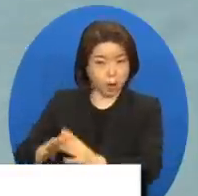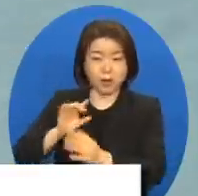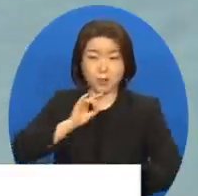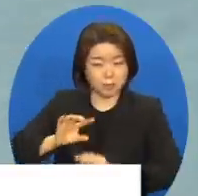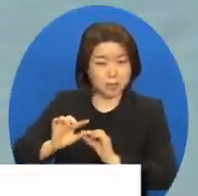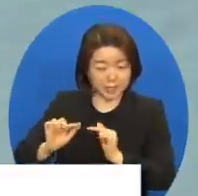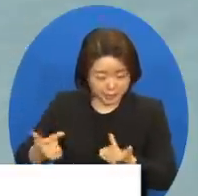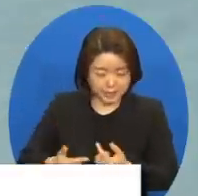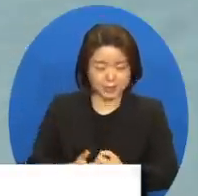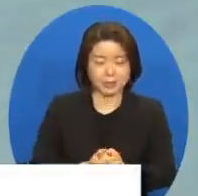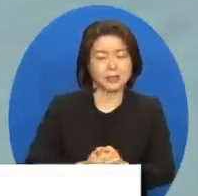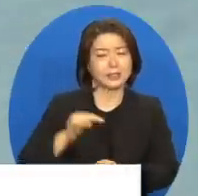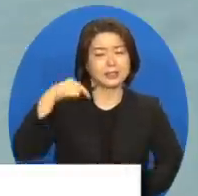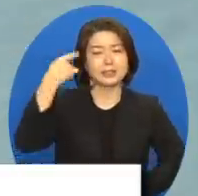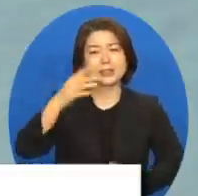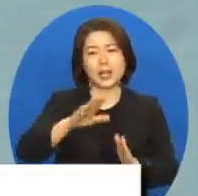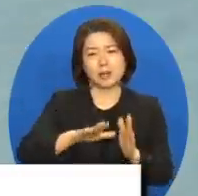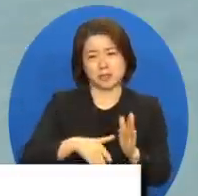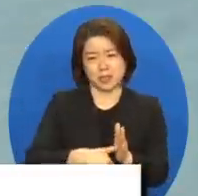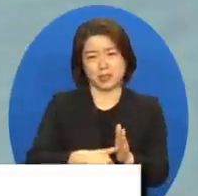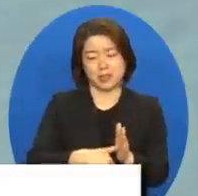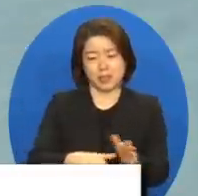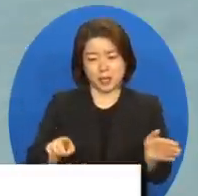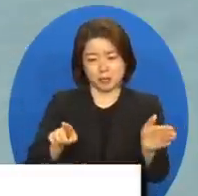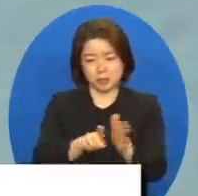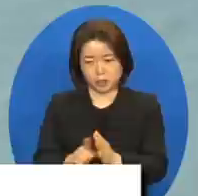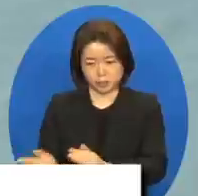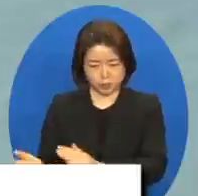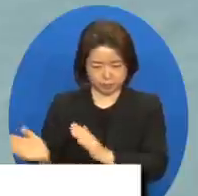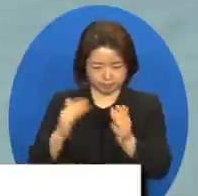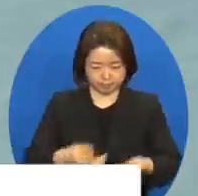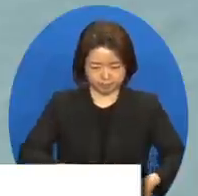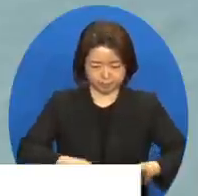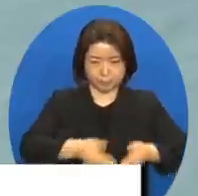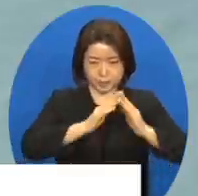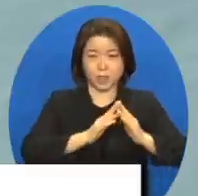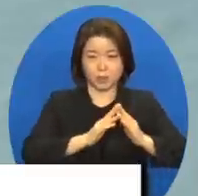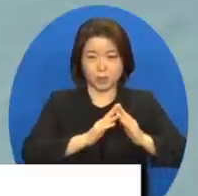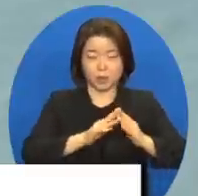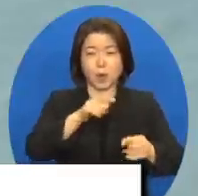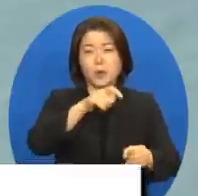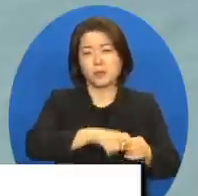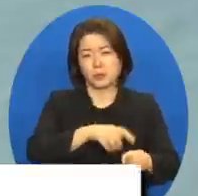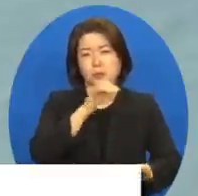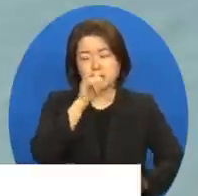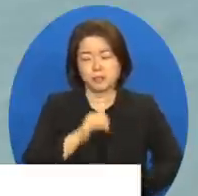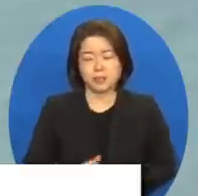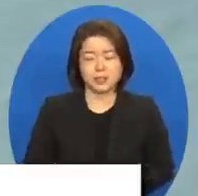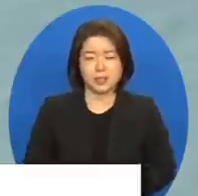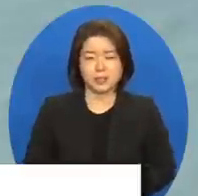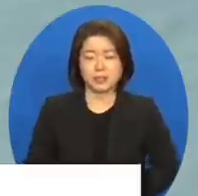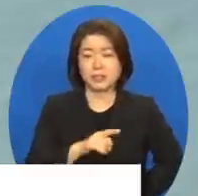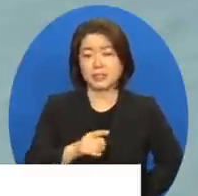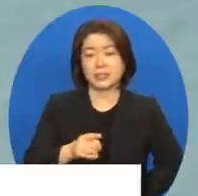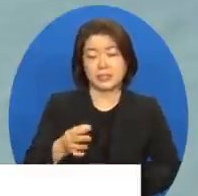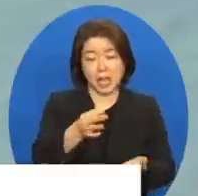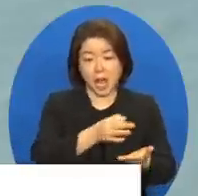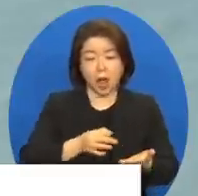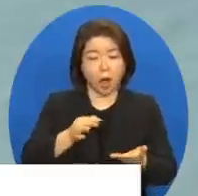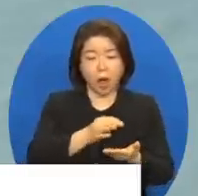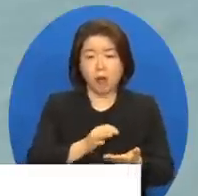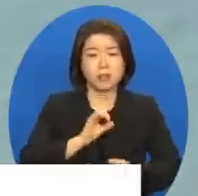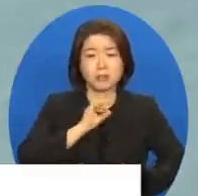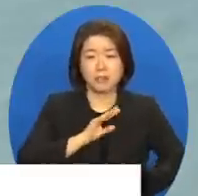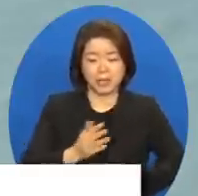다음 세대를 믿음으로 이렇게 세우자는 거죠. 그러니까 이 일은 헌금만으로 되는 일은